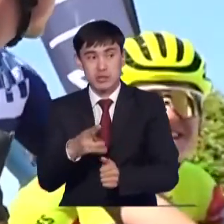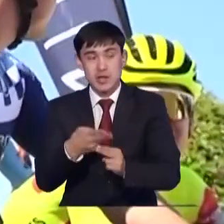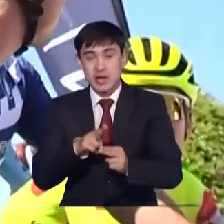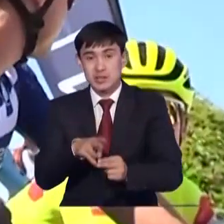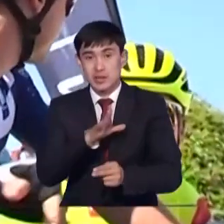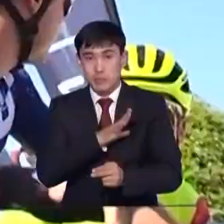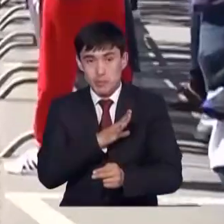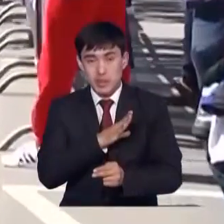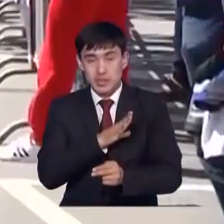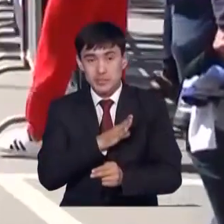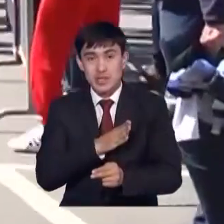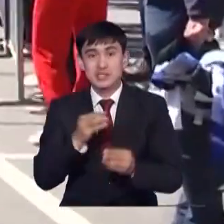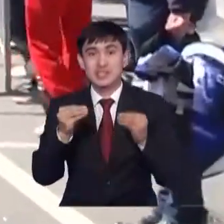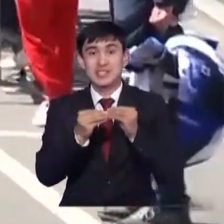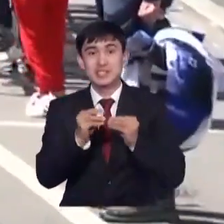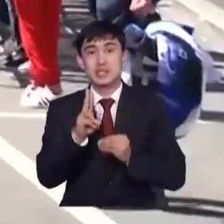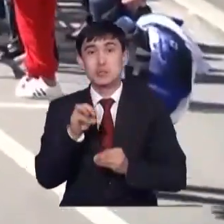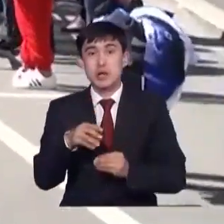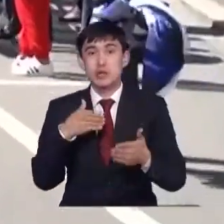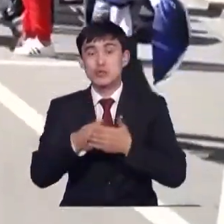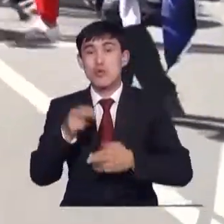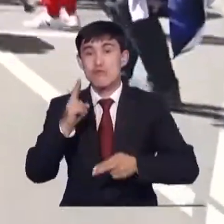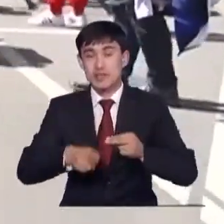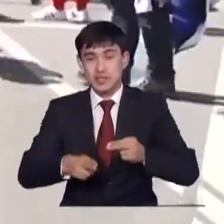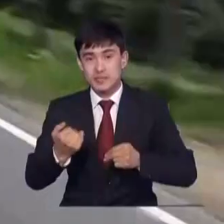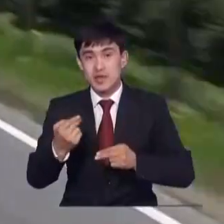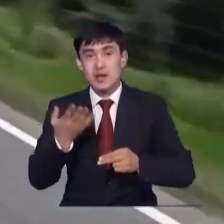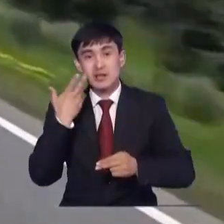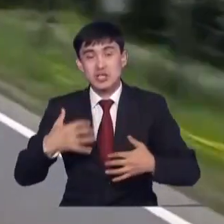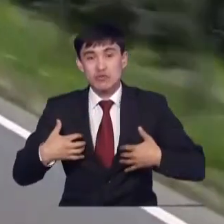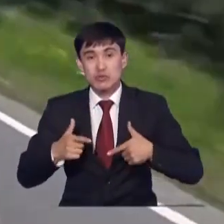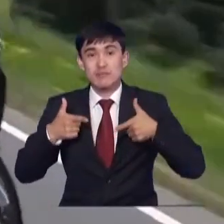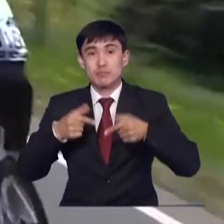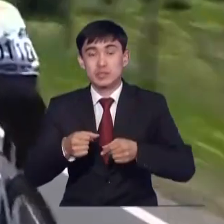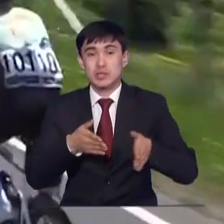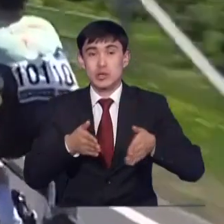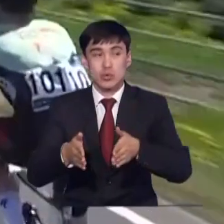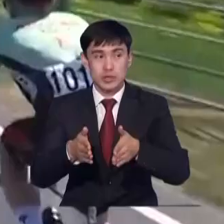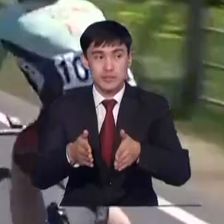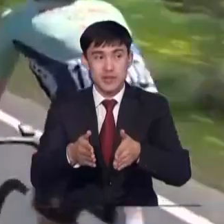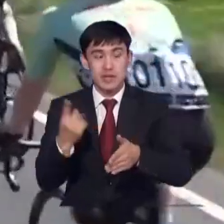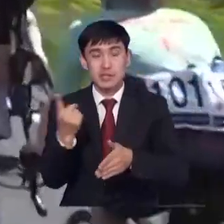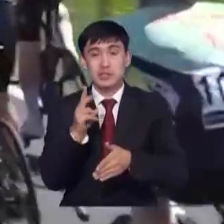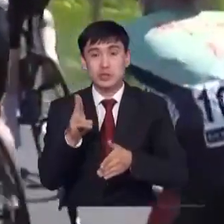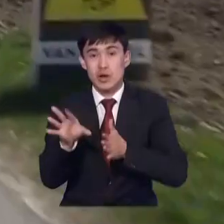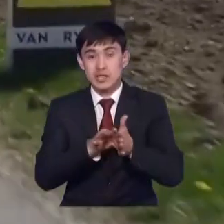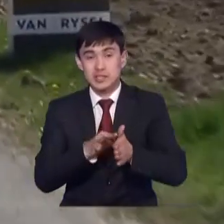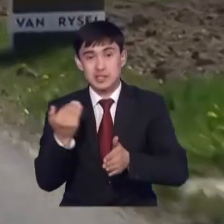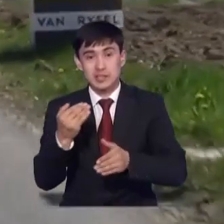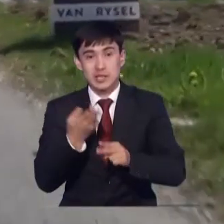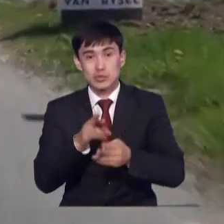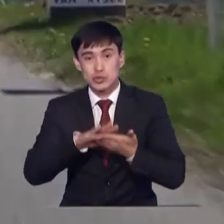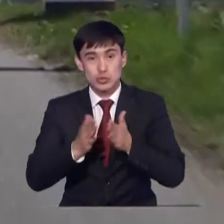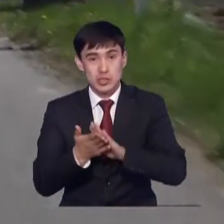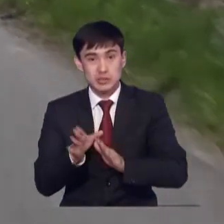инцидент произошёл менее чем за 10 км до финиша когда животное внезапно появилось на дороге единственным кто резко отреагировал на